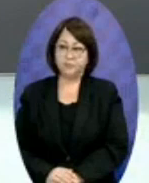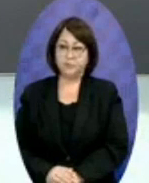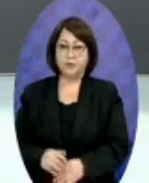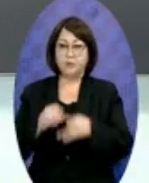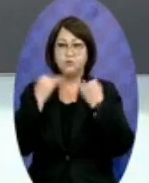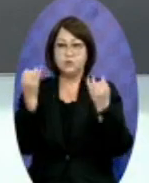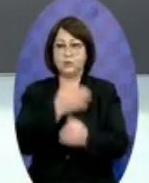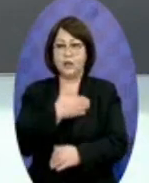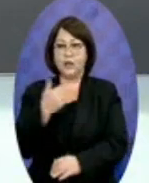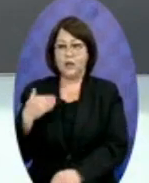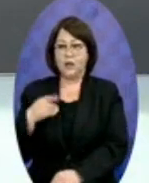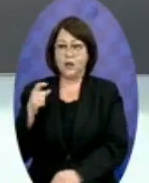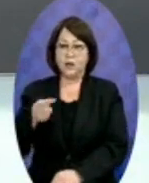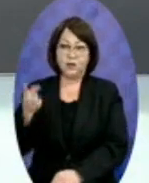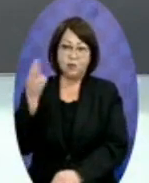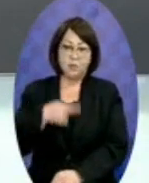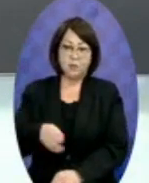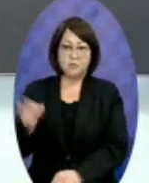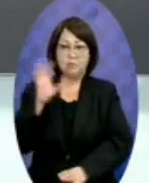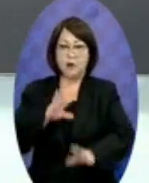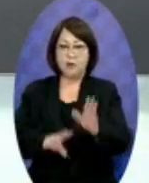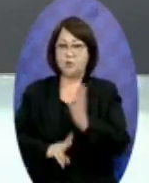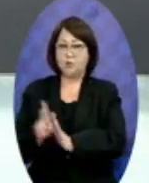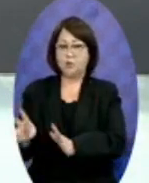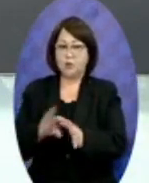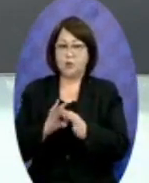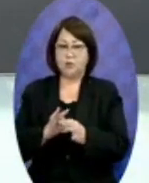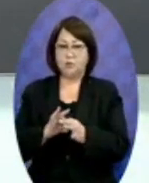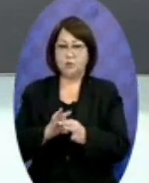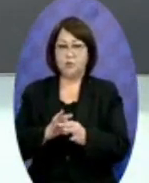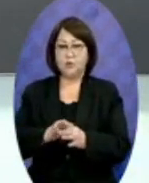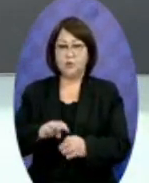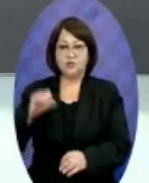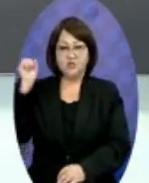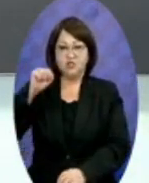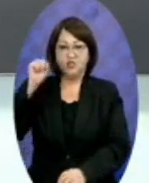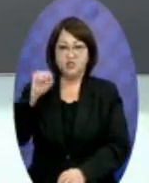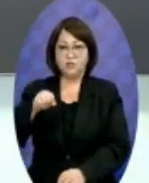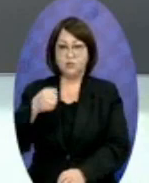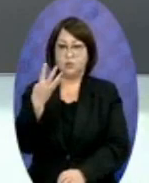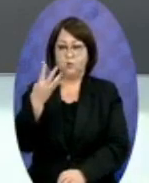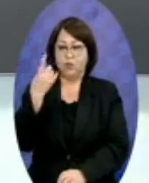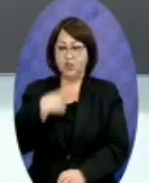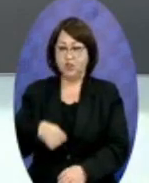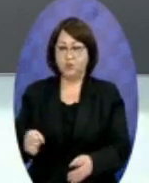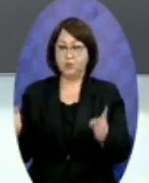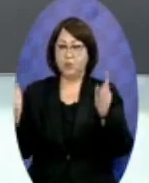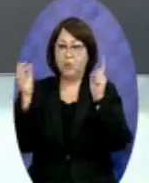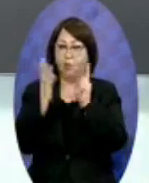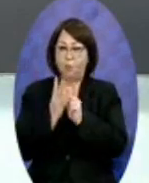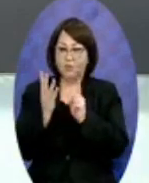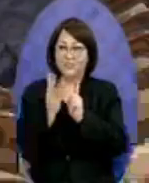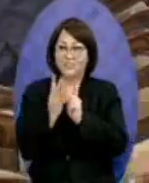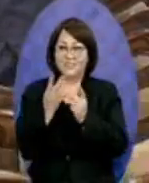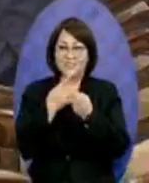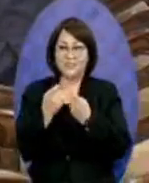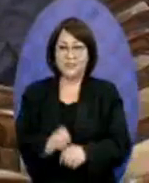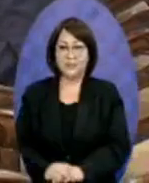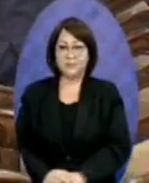Улсын хурлын даргаын холд үүссэн нөхцөл байдлаа холбогдуулан эсэргүүцлэн илэрхийлж байгаа 4 гишүүнтэй уулзлаа.